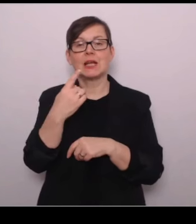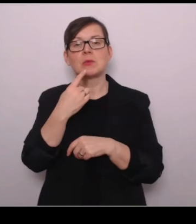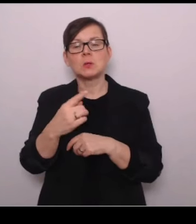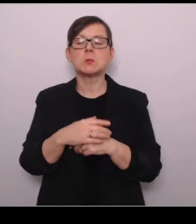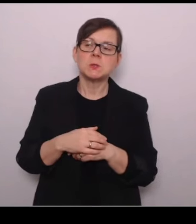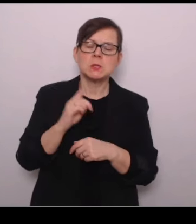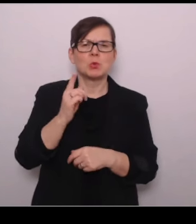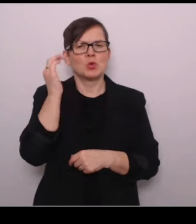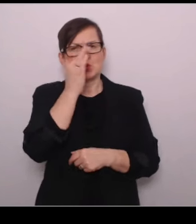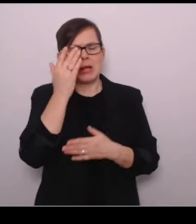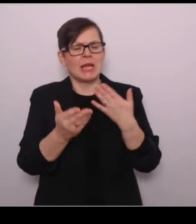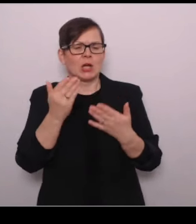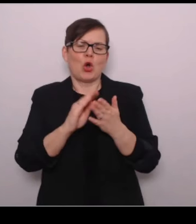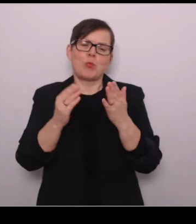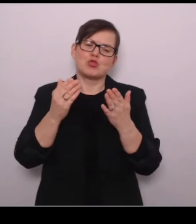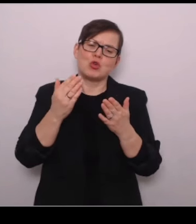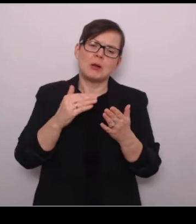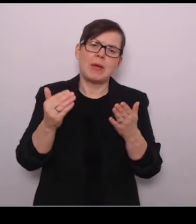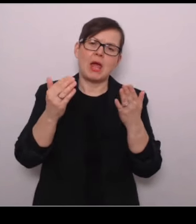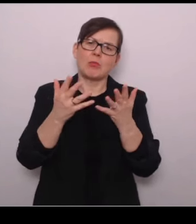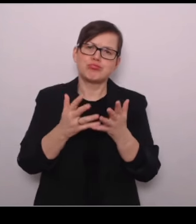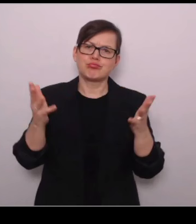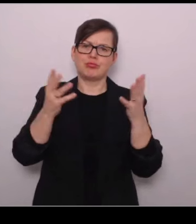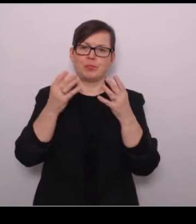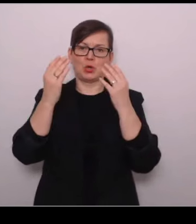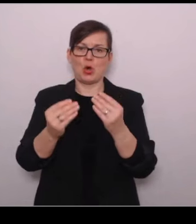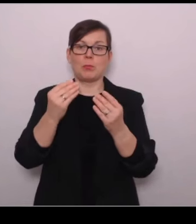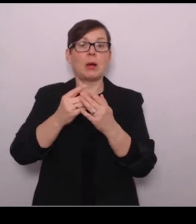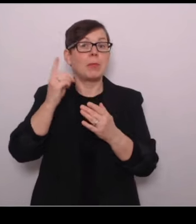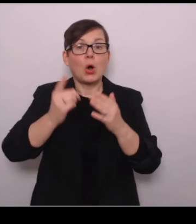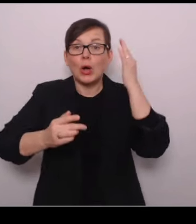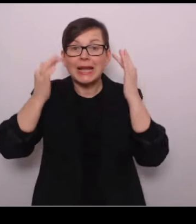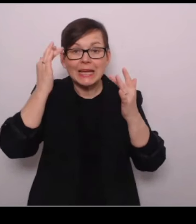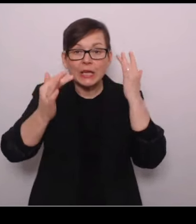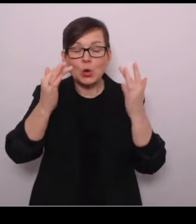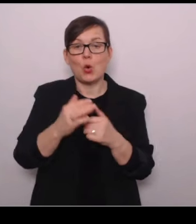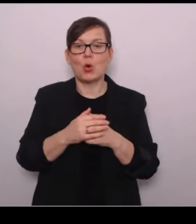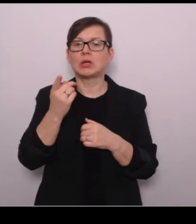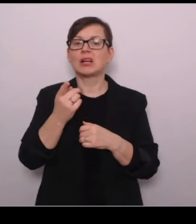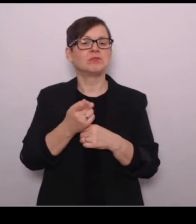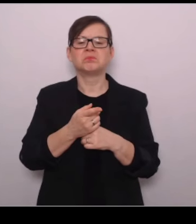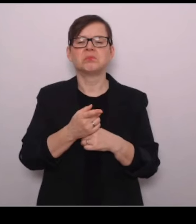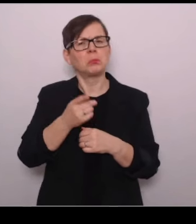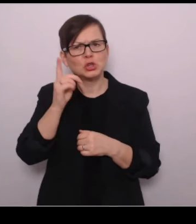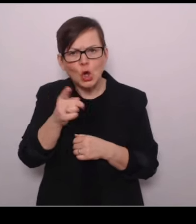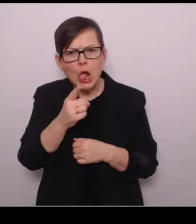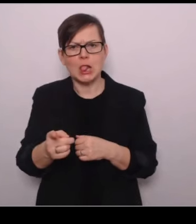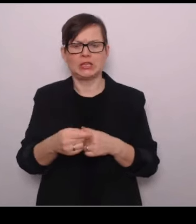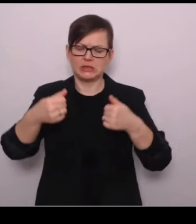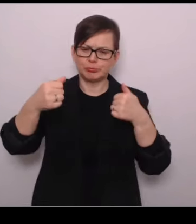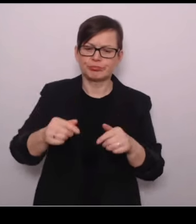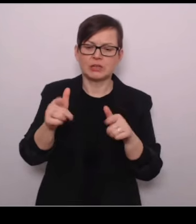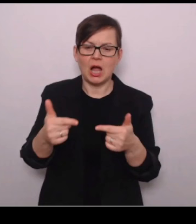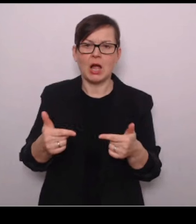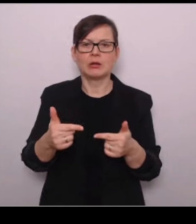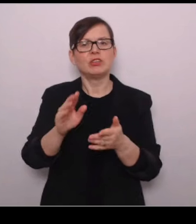an der Grundschule angeht. Die Kultusministerin hatte gesagt, man muss darüber nachdenken, den Schulen mehr Freiräume überlassen. Hatte da auch